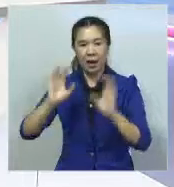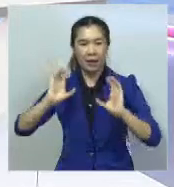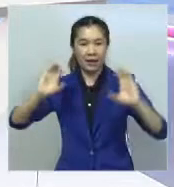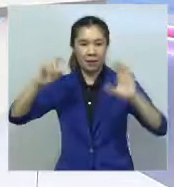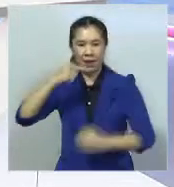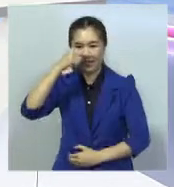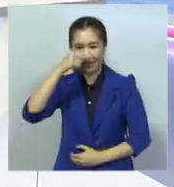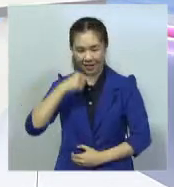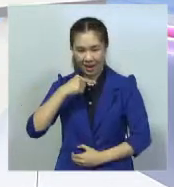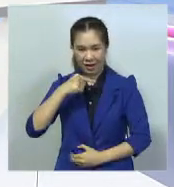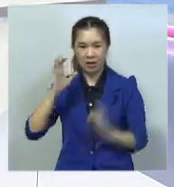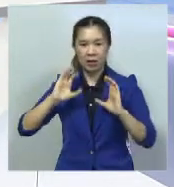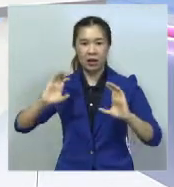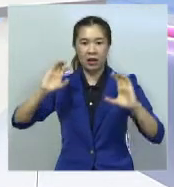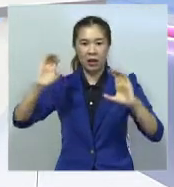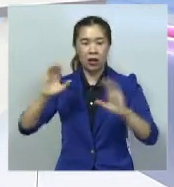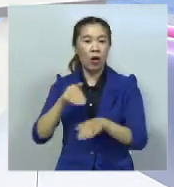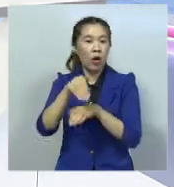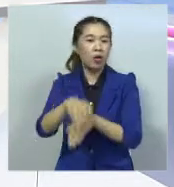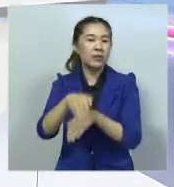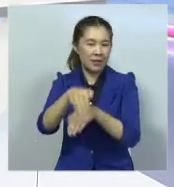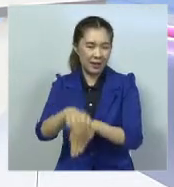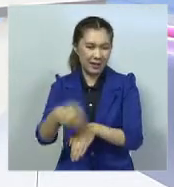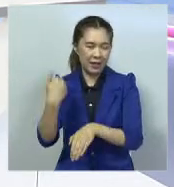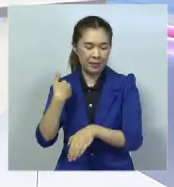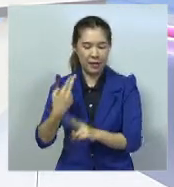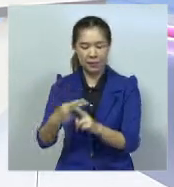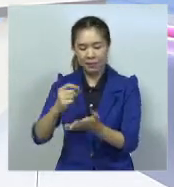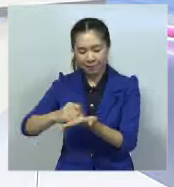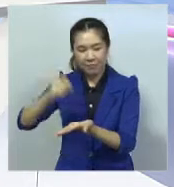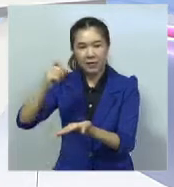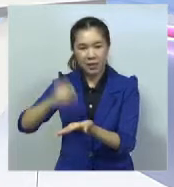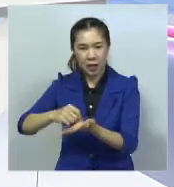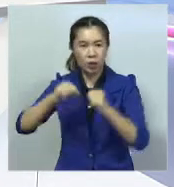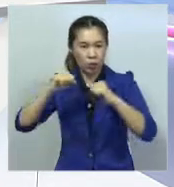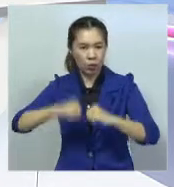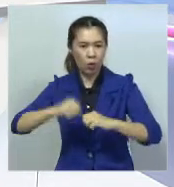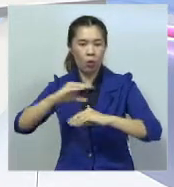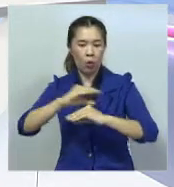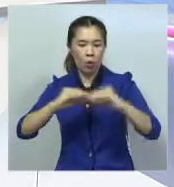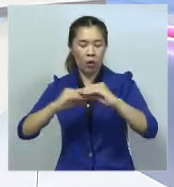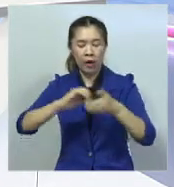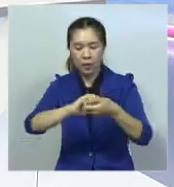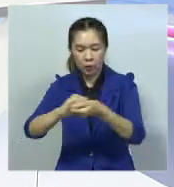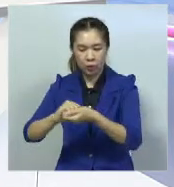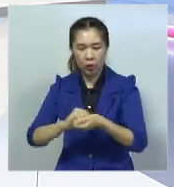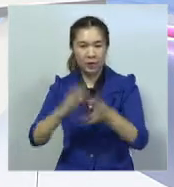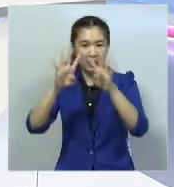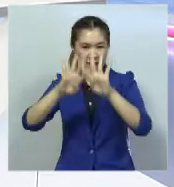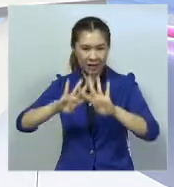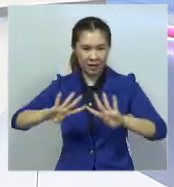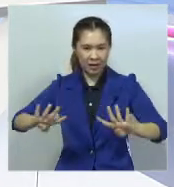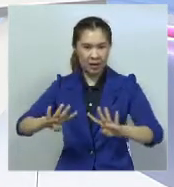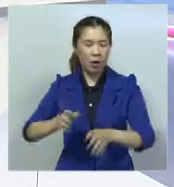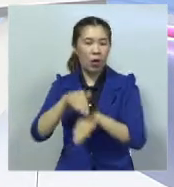ัฐบาลไทยกับรัฐบาลเคลือรัสออสเตรเลียเนี่ยนะคะเขาก็มีการไปลงนามความตกลงว่าด้วยโครงการความร่วมมืออาเซียนออสเตรเ